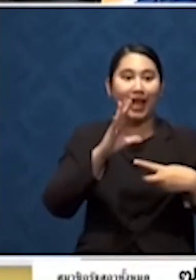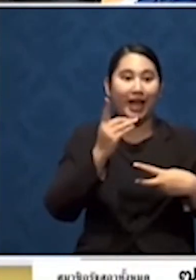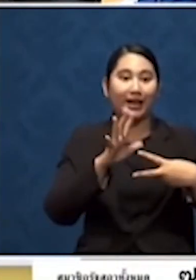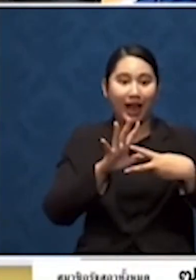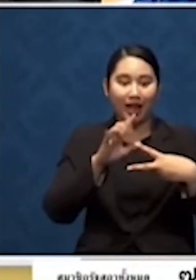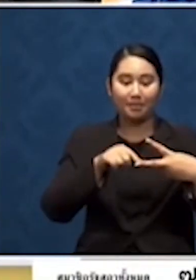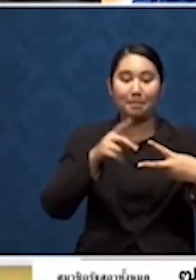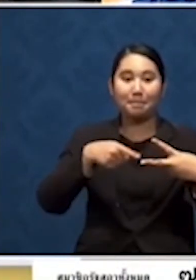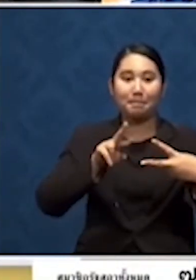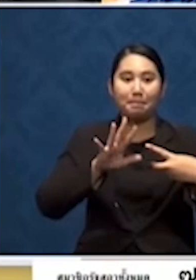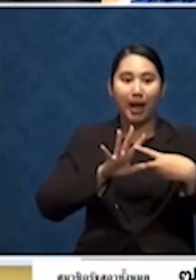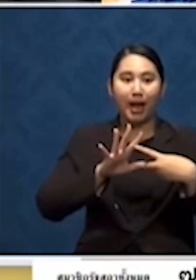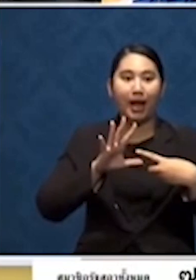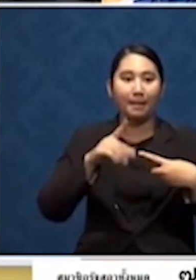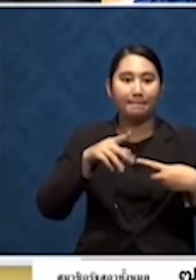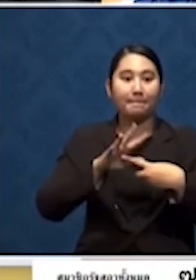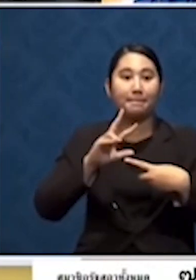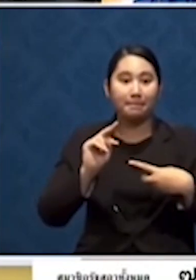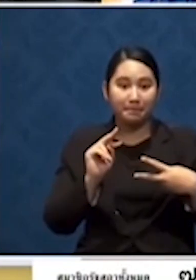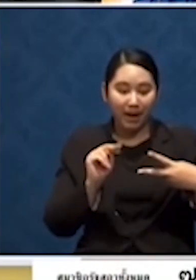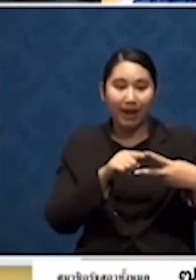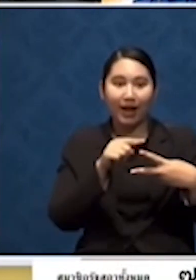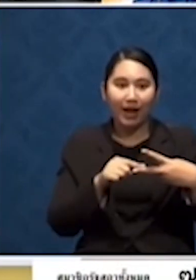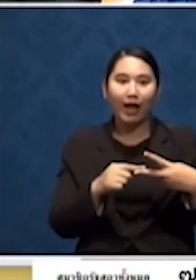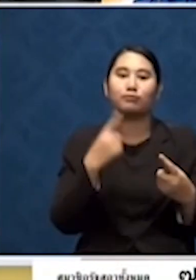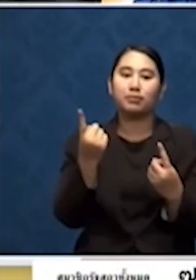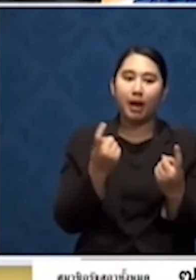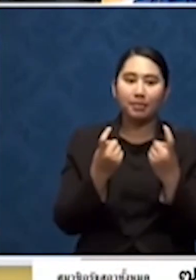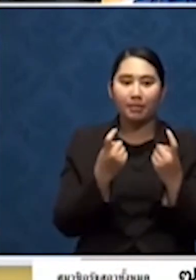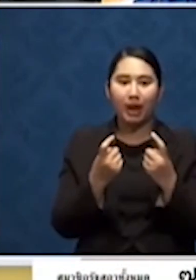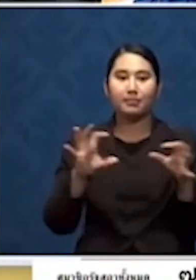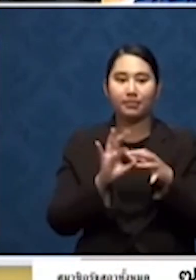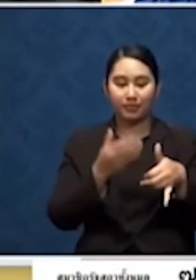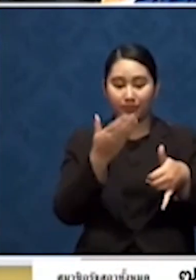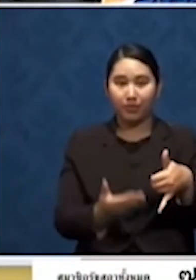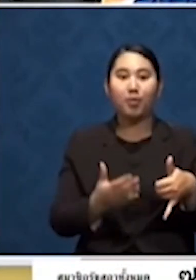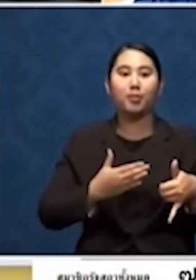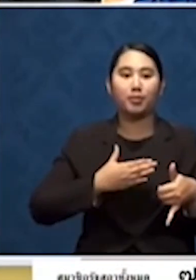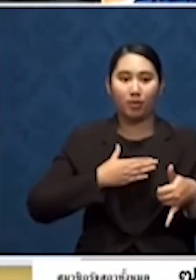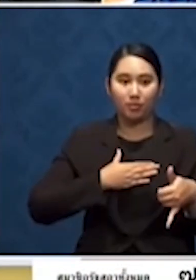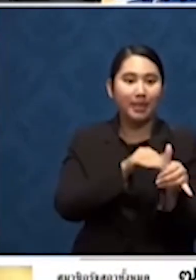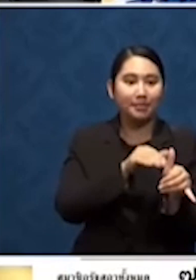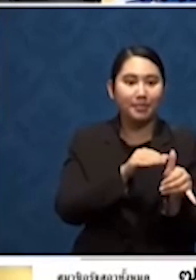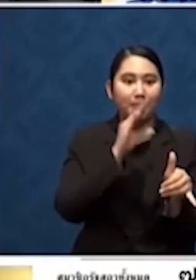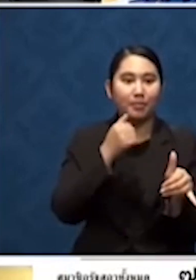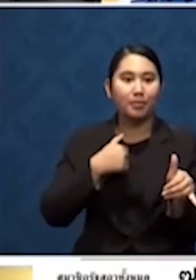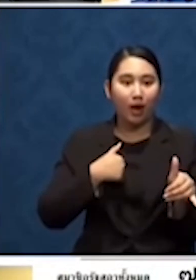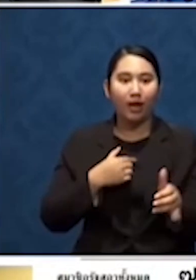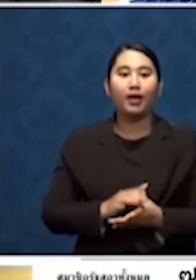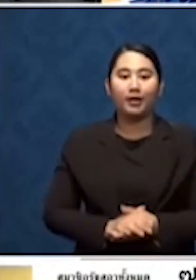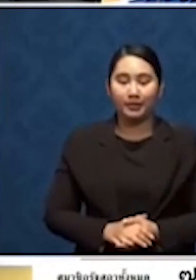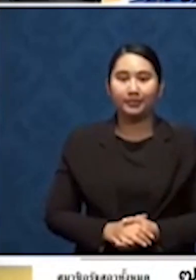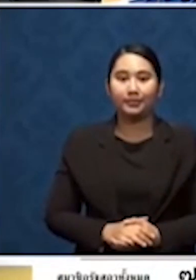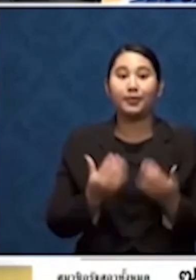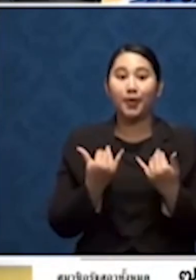ไข112เลยแม้แต่พรรคเดียวหากต้องการเอา112มาเป็นเรื่องหลักขอให้ครั้งหน้าประชาชนเนี่ยเลือกพรรคก้าวไกลให้เ